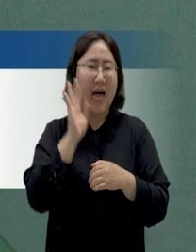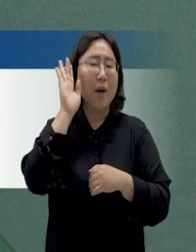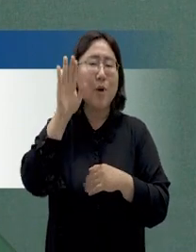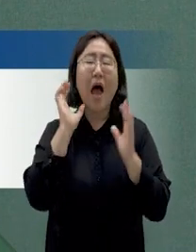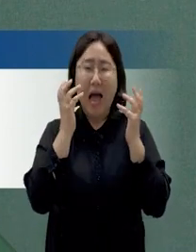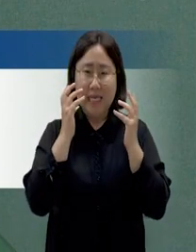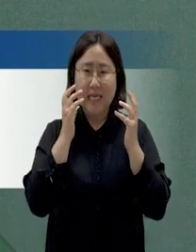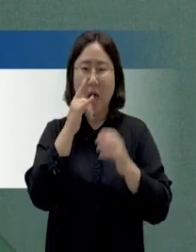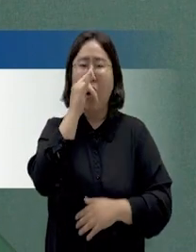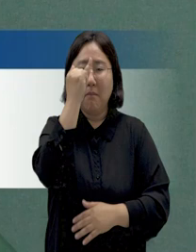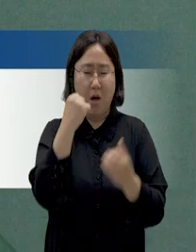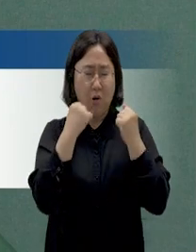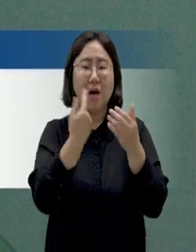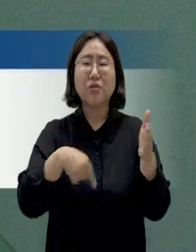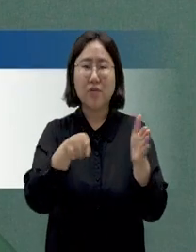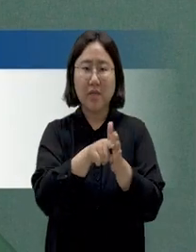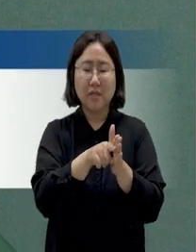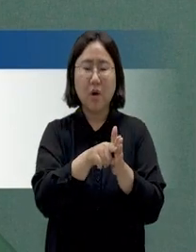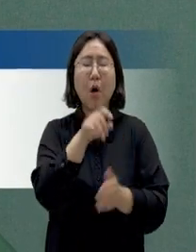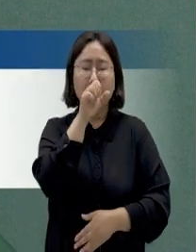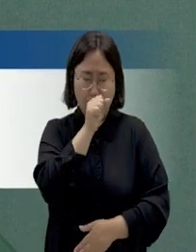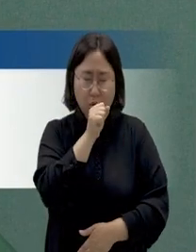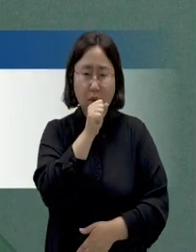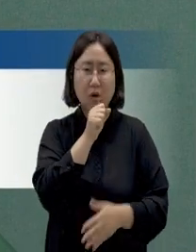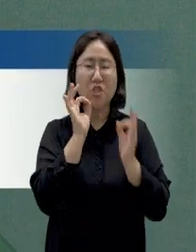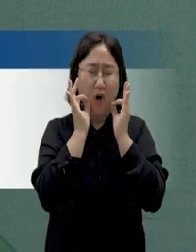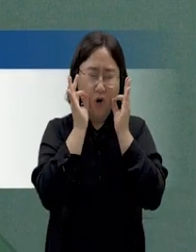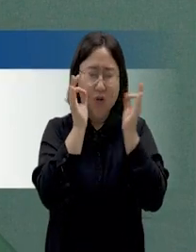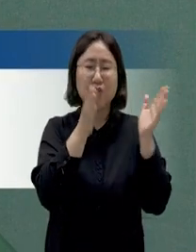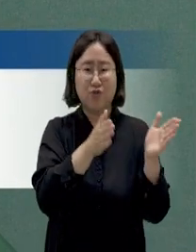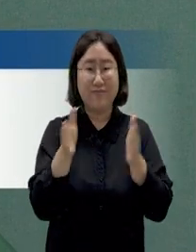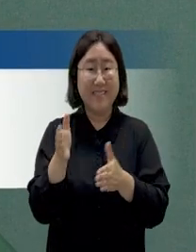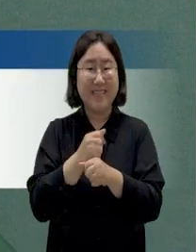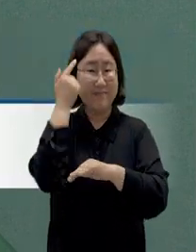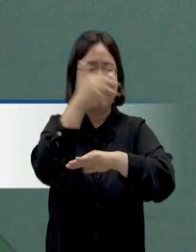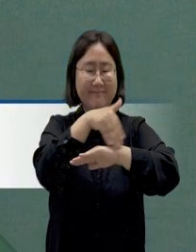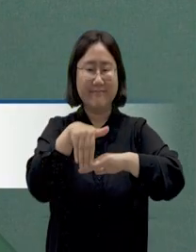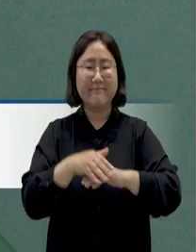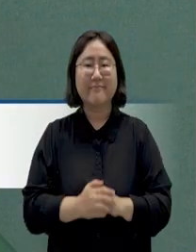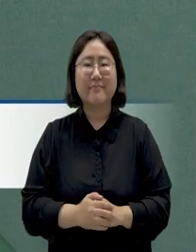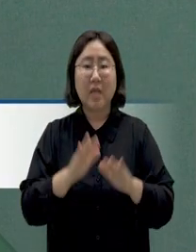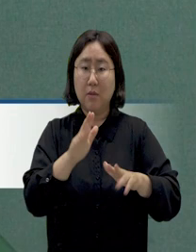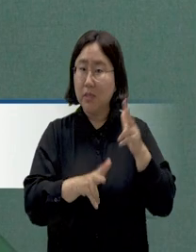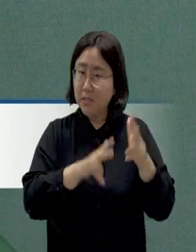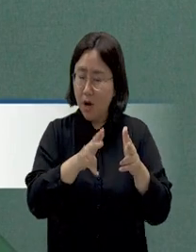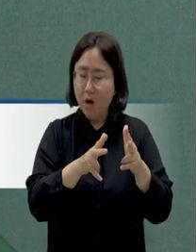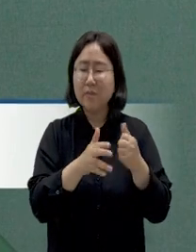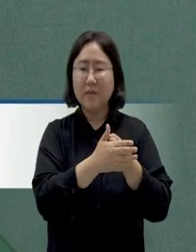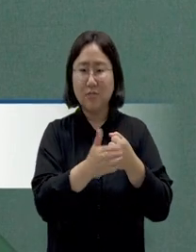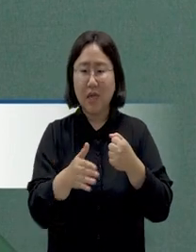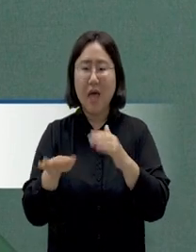아이들과 어머님들의 건강을 위해 좋은 품질로 정성껏 준비하겠습니다. 이번 사업으로